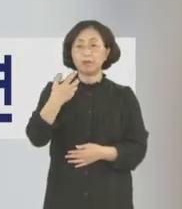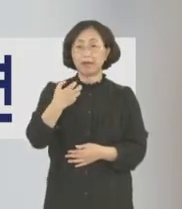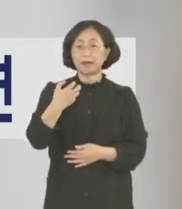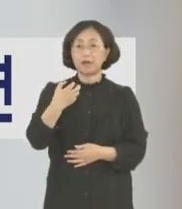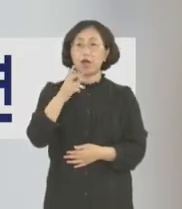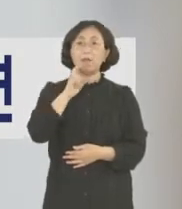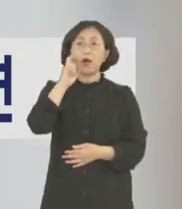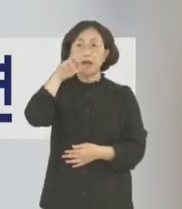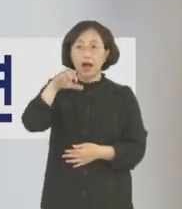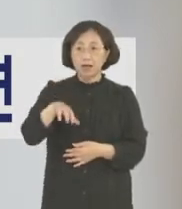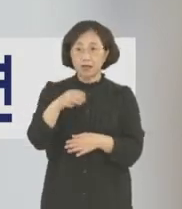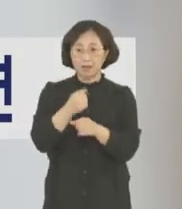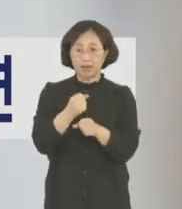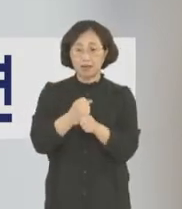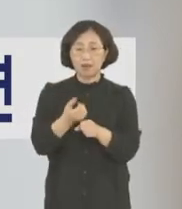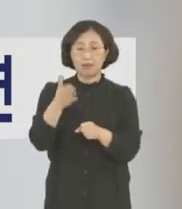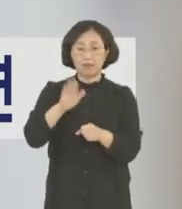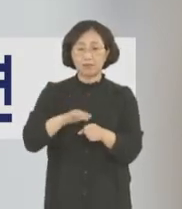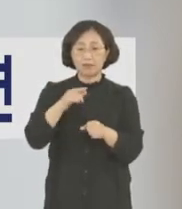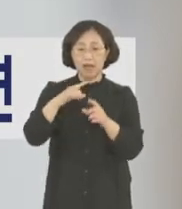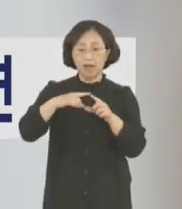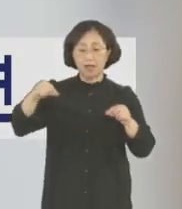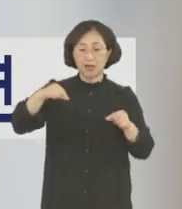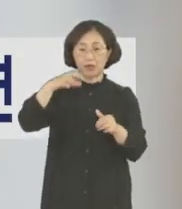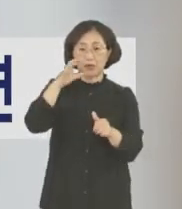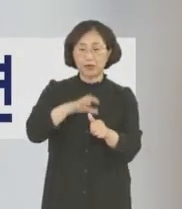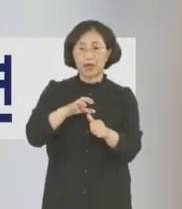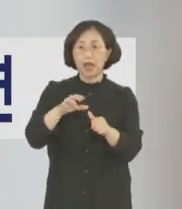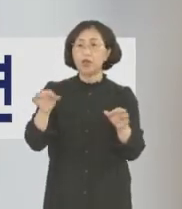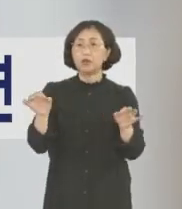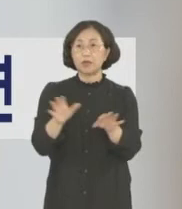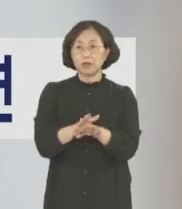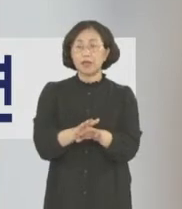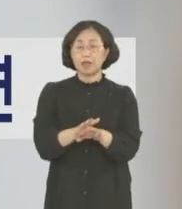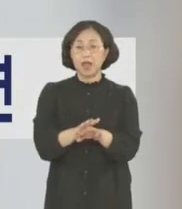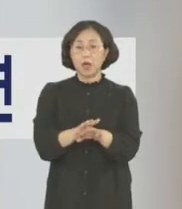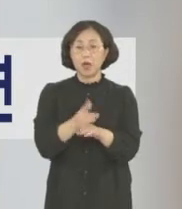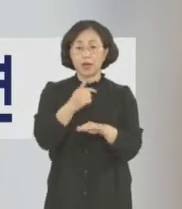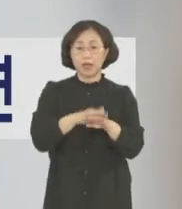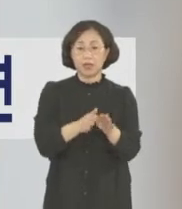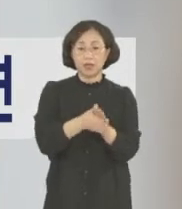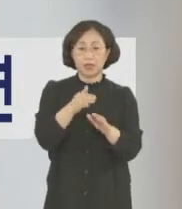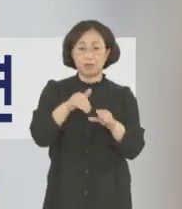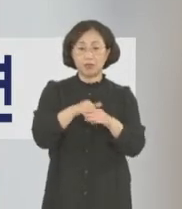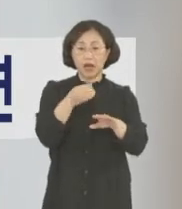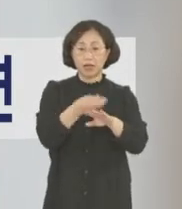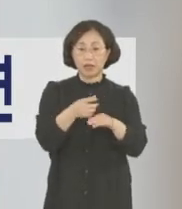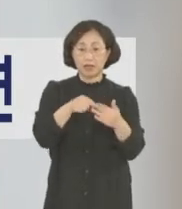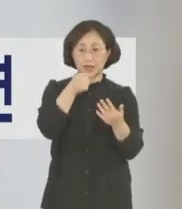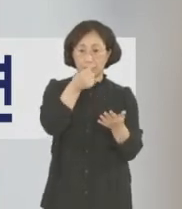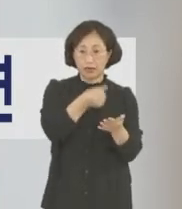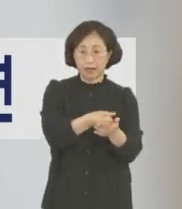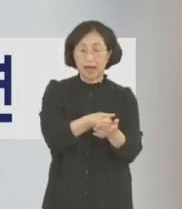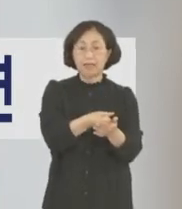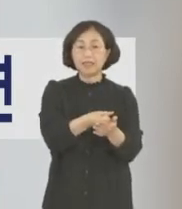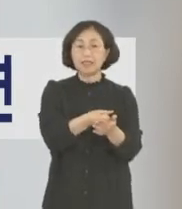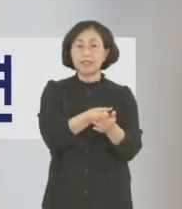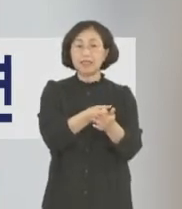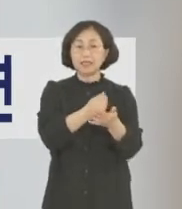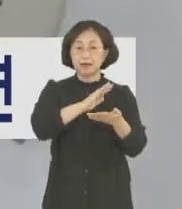평양에서 제작됐으나 일제강점기 일본군에 의해 소실됐으며 현재 대전시 문화재로 지정된 송자